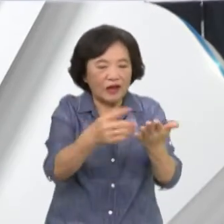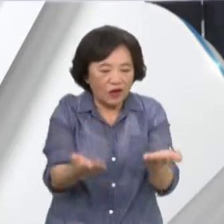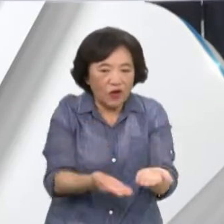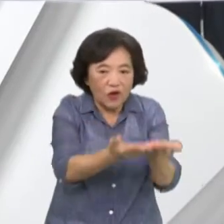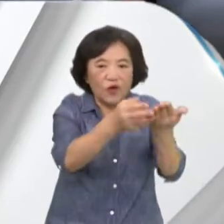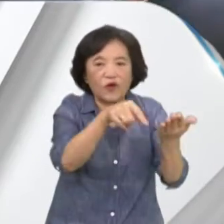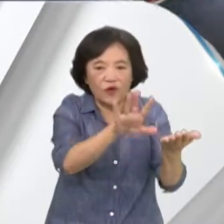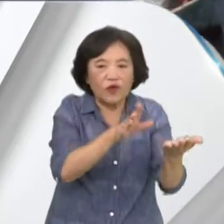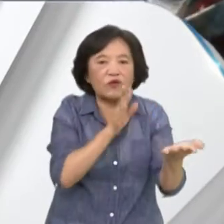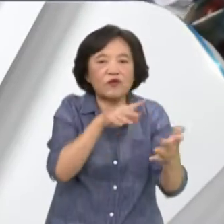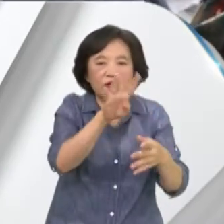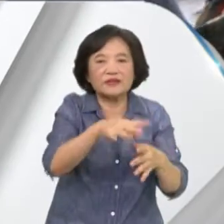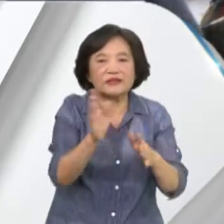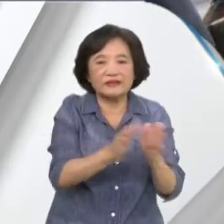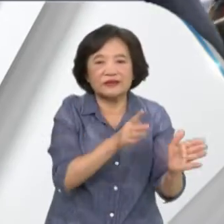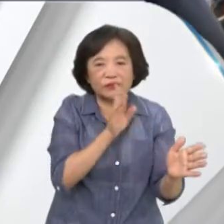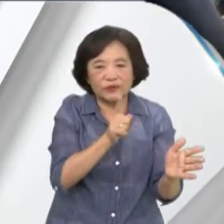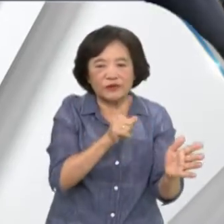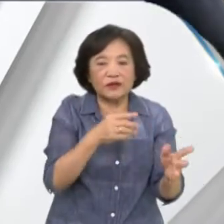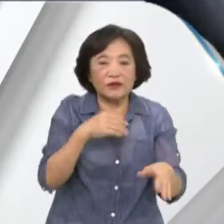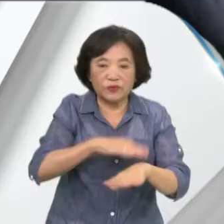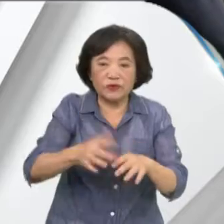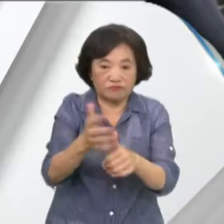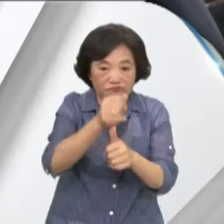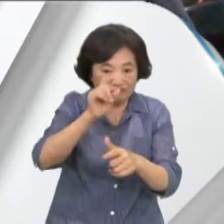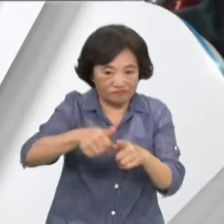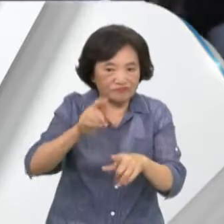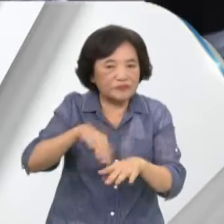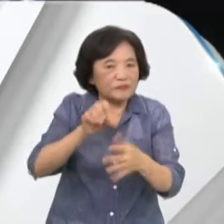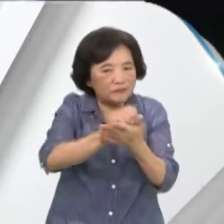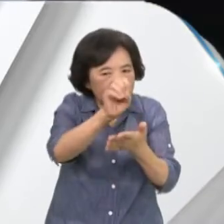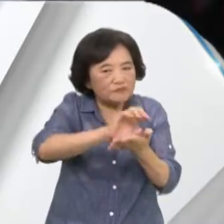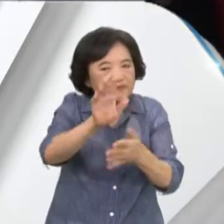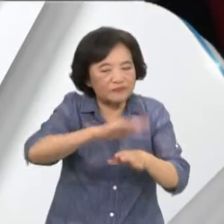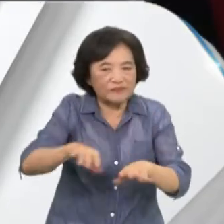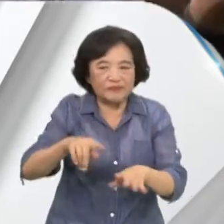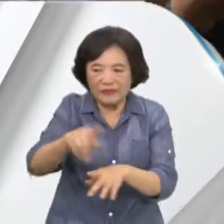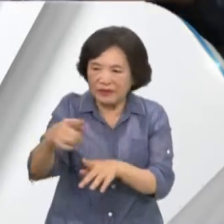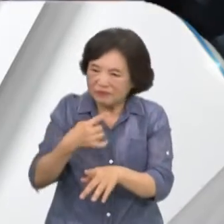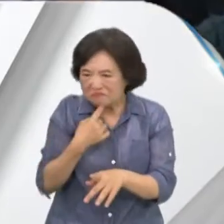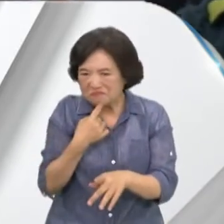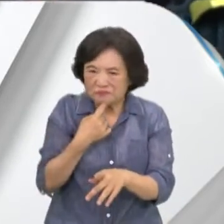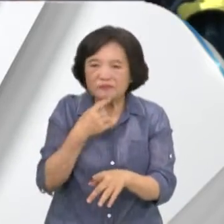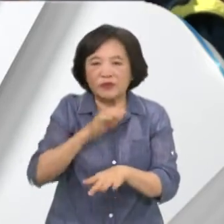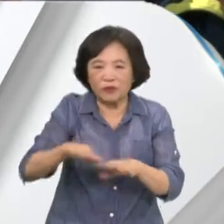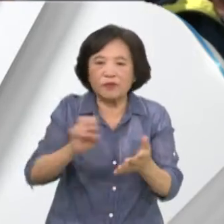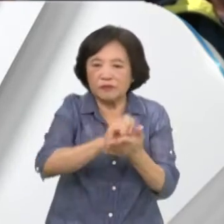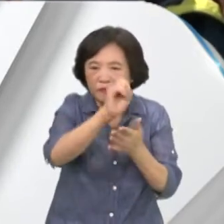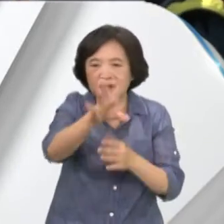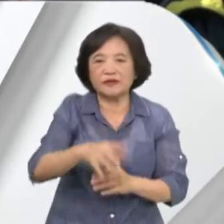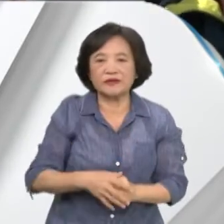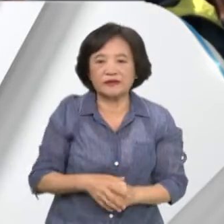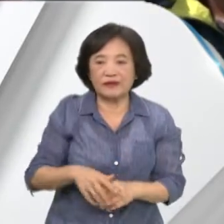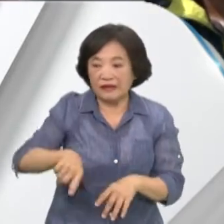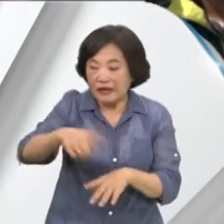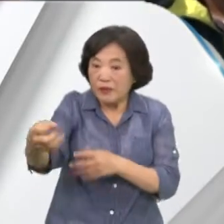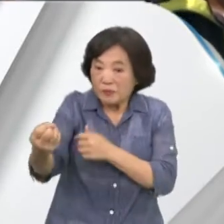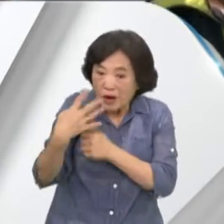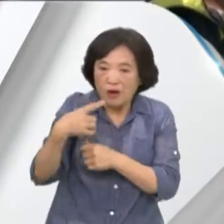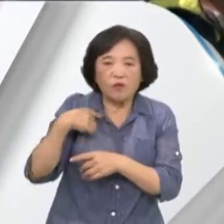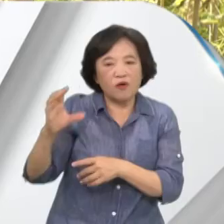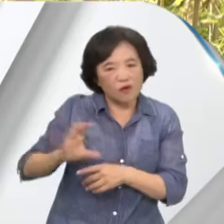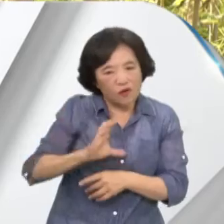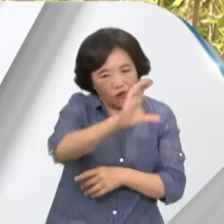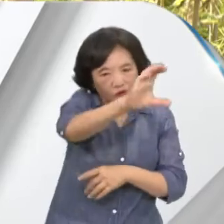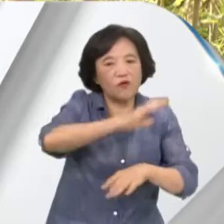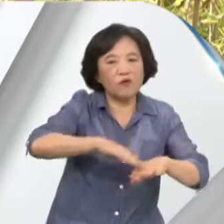善厂的建立才强调，为了总公司的反映民众的疑惑， 跟你们的意见哈转达给我们上级慎重考